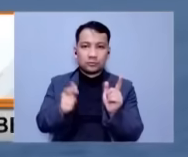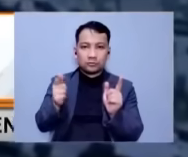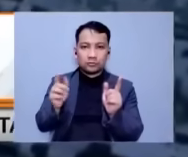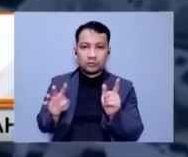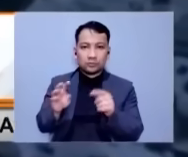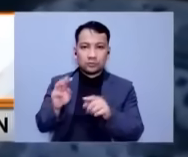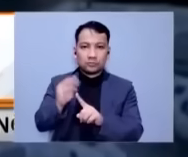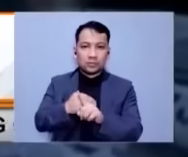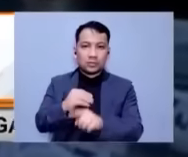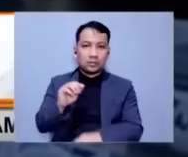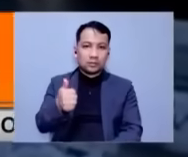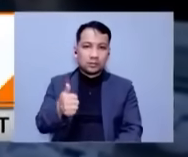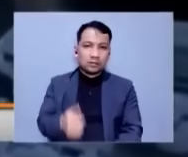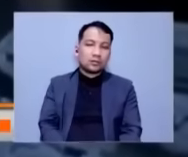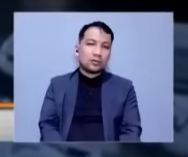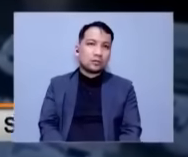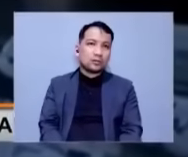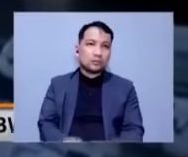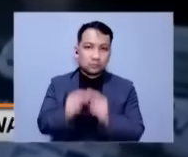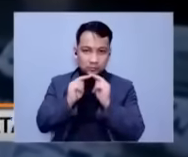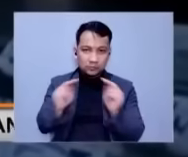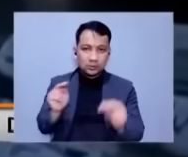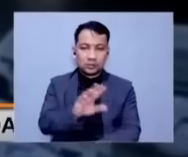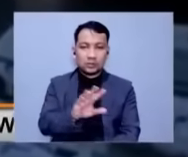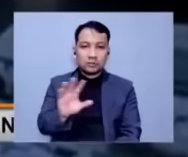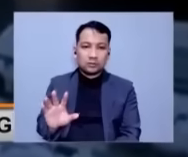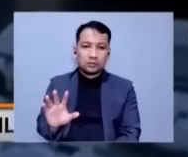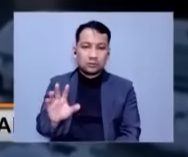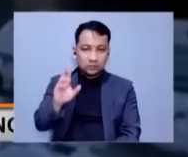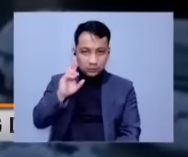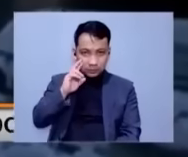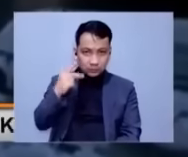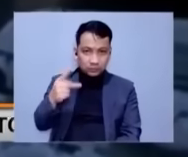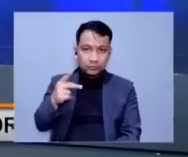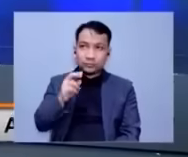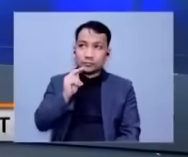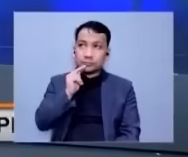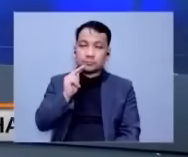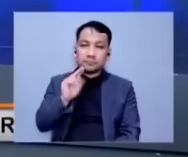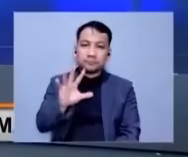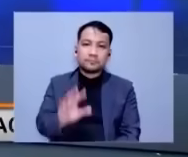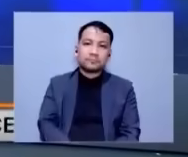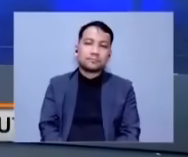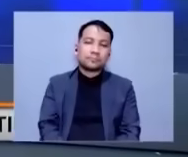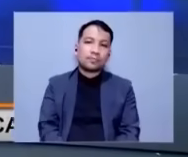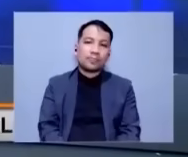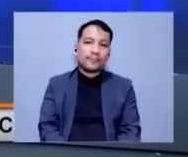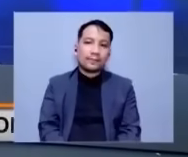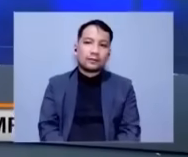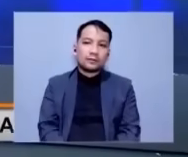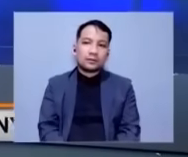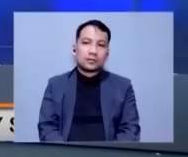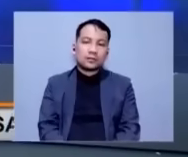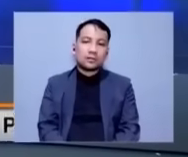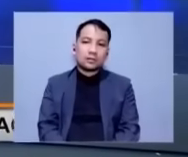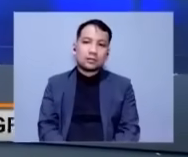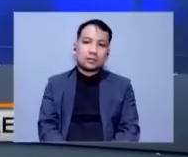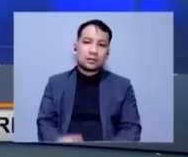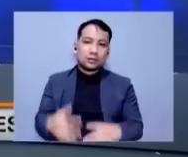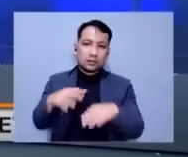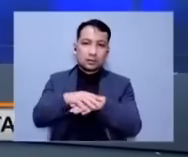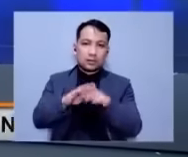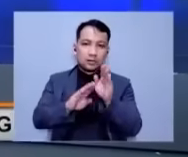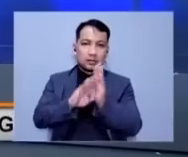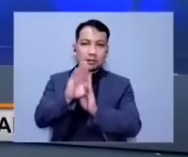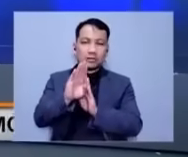10. Nagbabalita mula sa frontline, Rainiel Pawid, News 5. Damay na rin ang paglago ng ekonomiya dahil sa